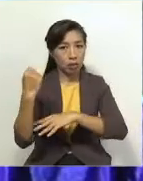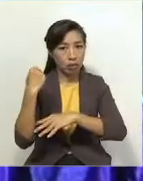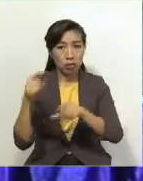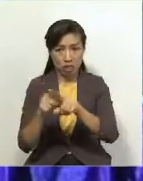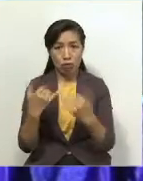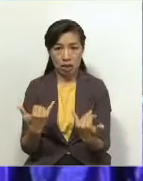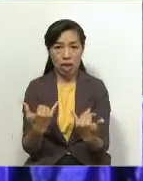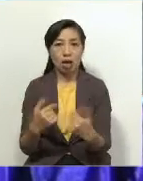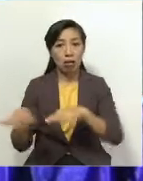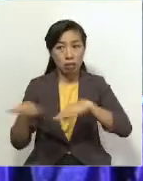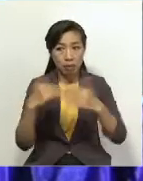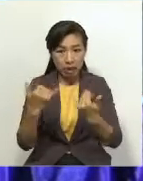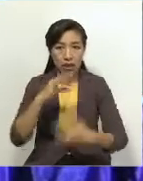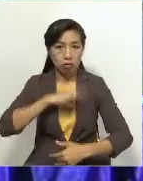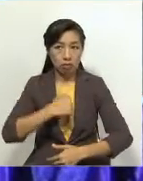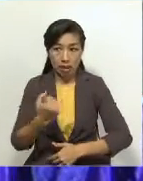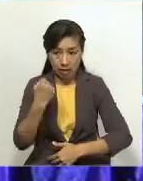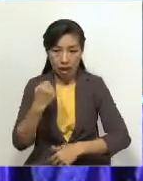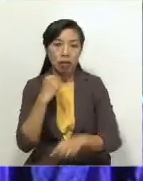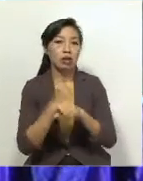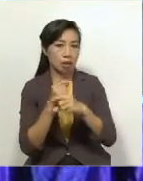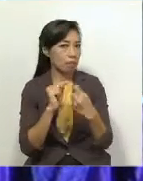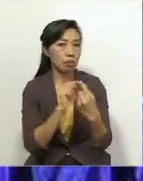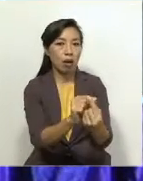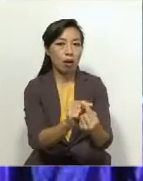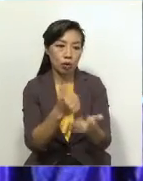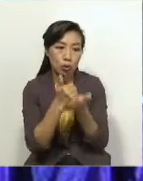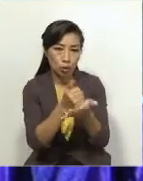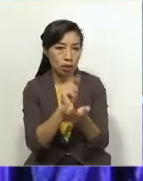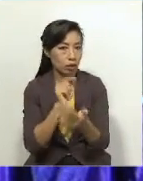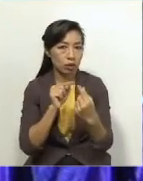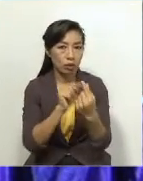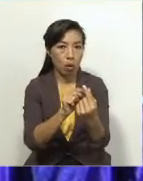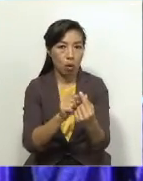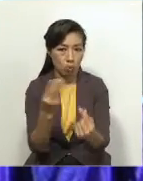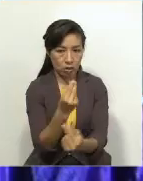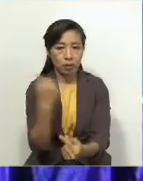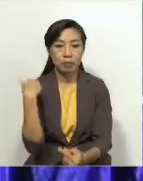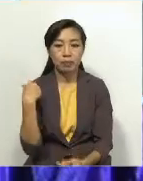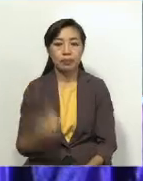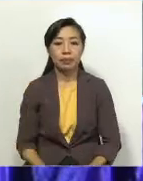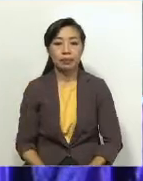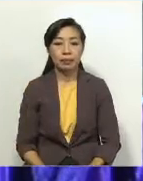ถ้าสเตเบิลแบบวันนี้แล้วเรามั่นใจเราก็จะโอเปอเรชั่นต่อไปทันทีโดยเร็วที่สุดนะครับ